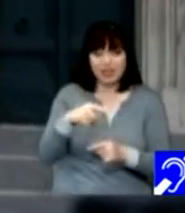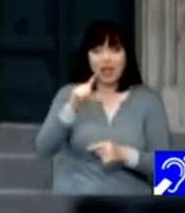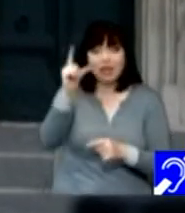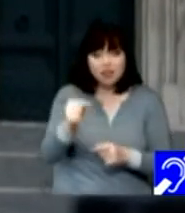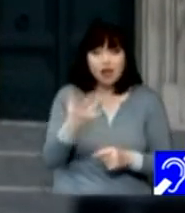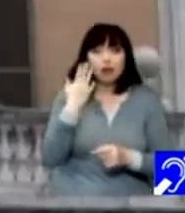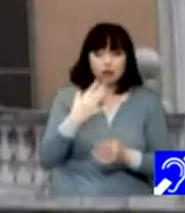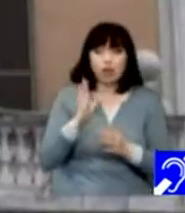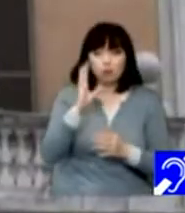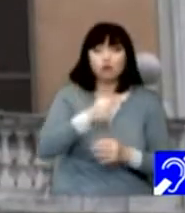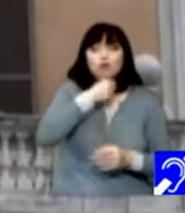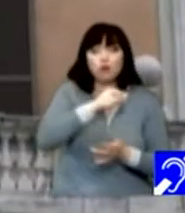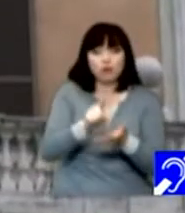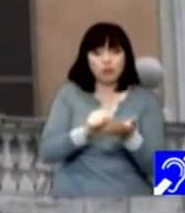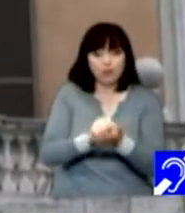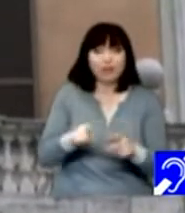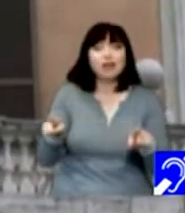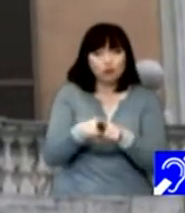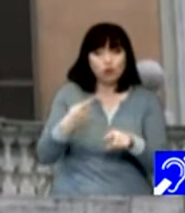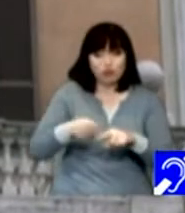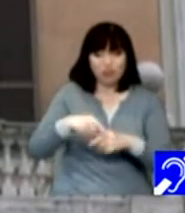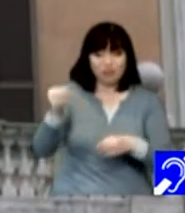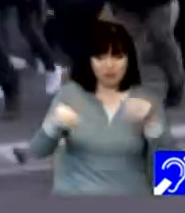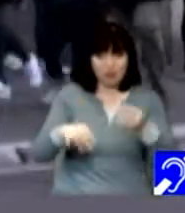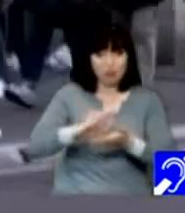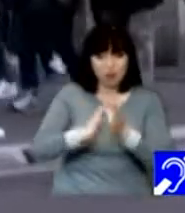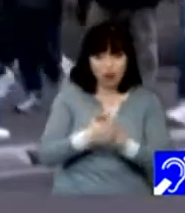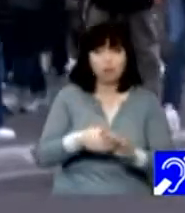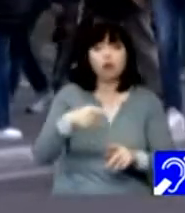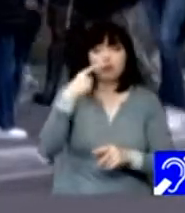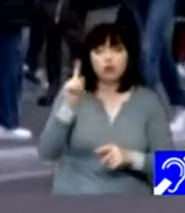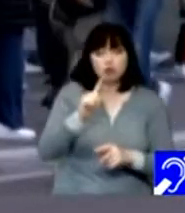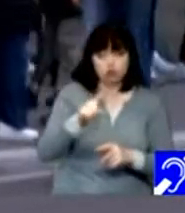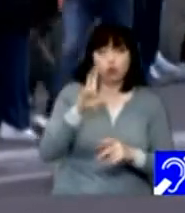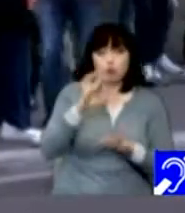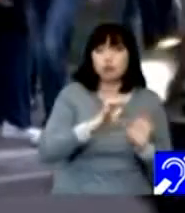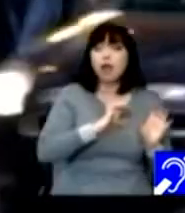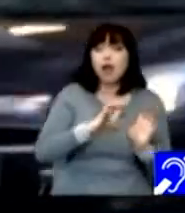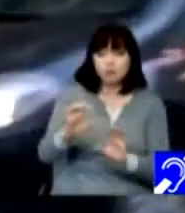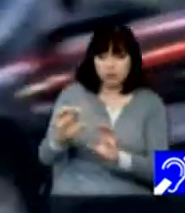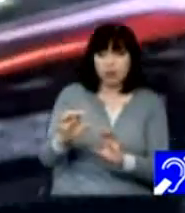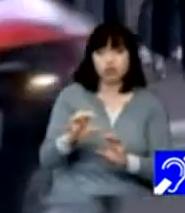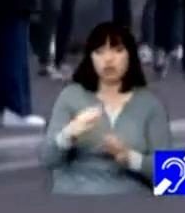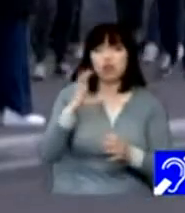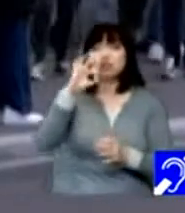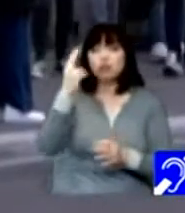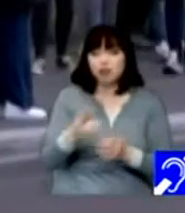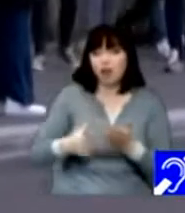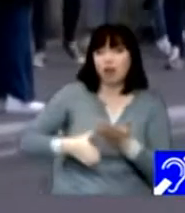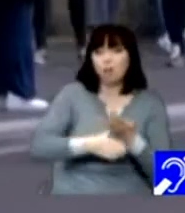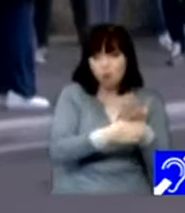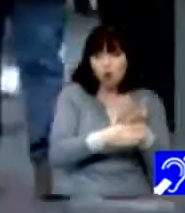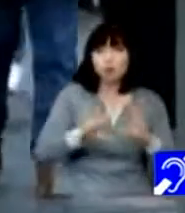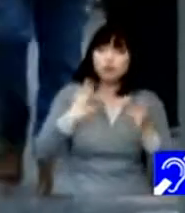de pensionare. Același acord prevede că până a ieși la pensie, basarabenii vor fi asigurați cu un venit sub formă de prestații sociale în cazul